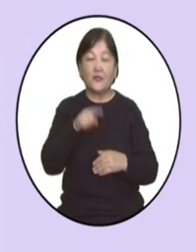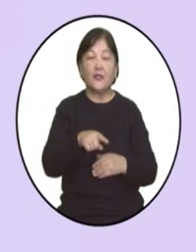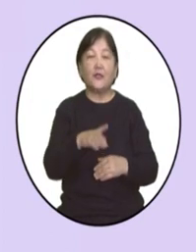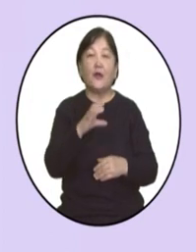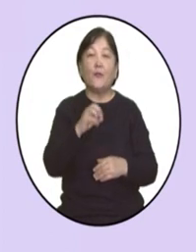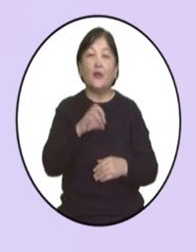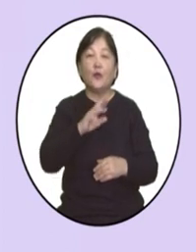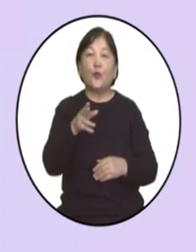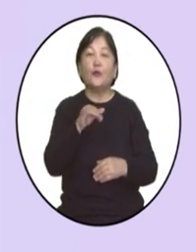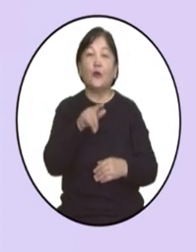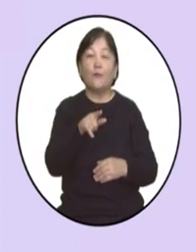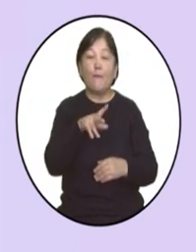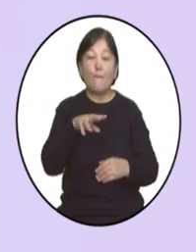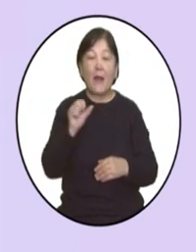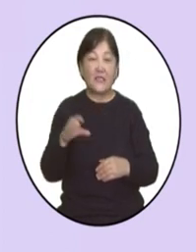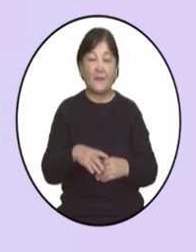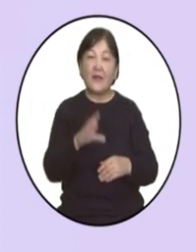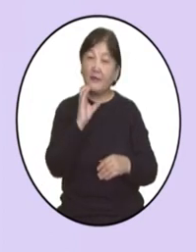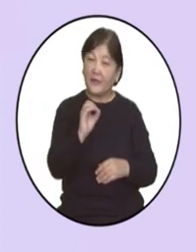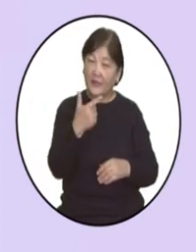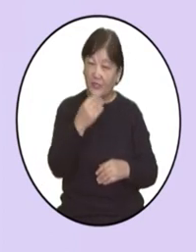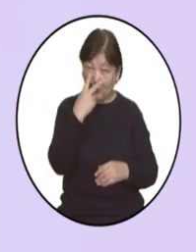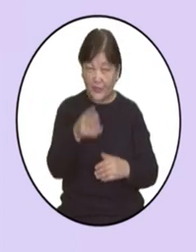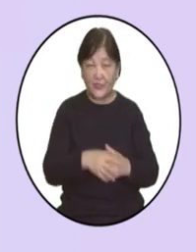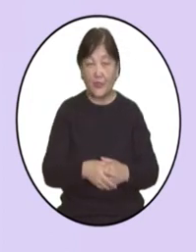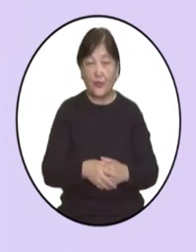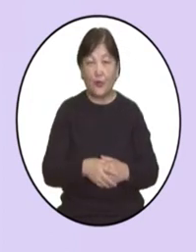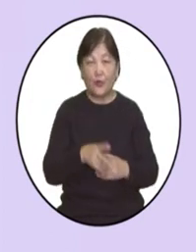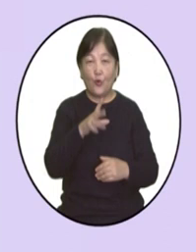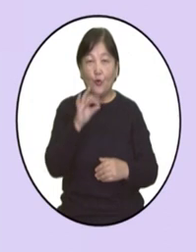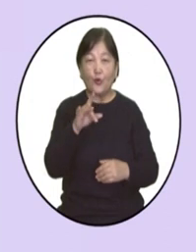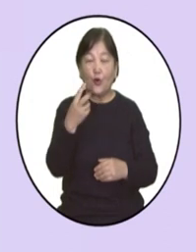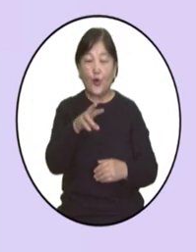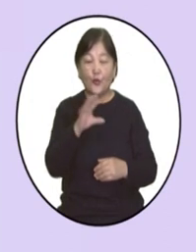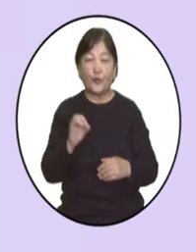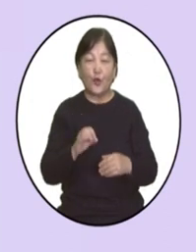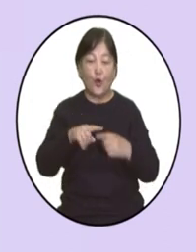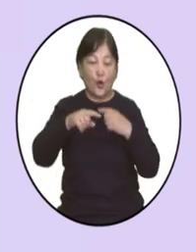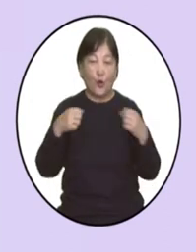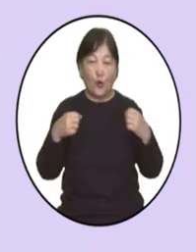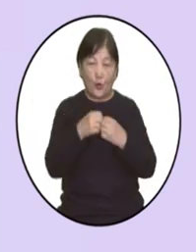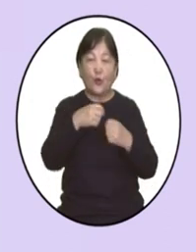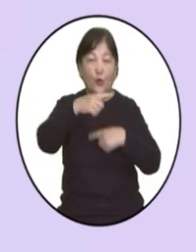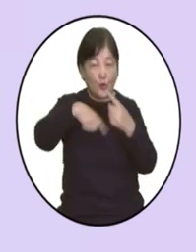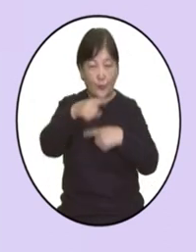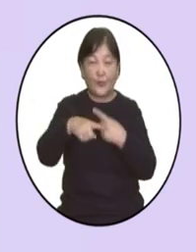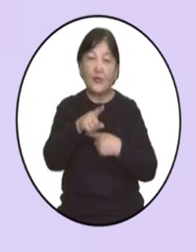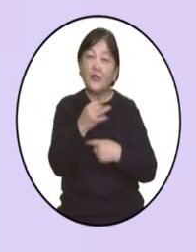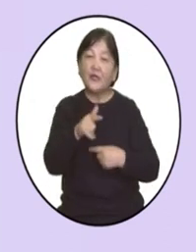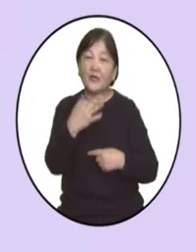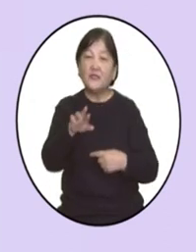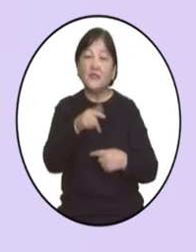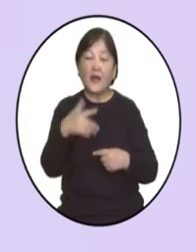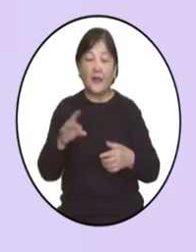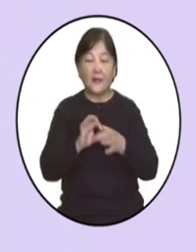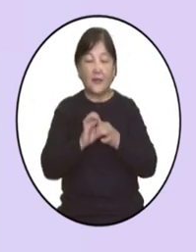үздэг. За, өөр хоорондоо абсолют харимхаа мөргөлдөө хийхээс гадна мөн